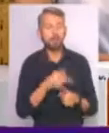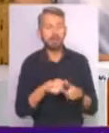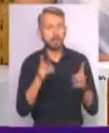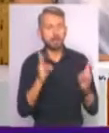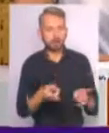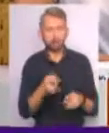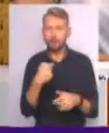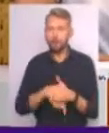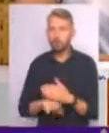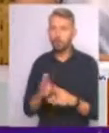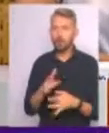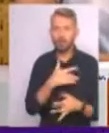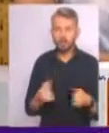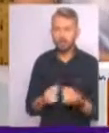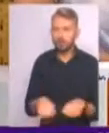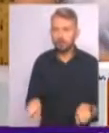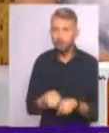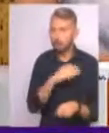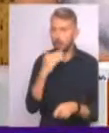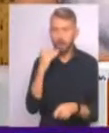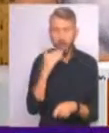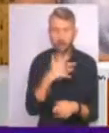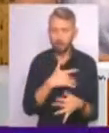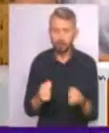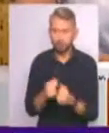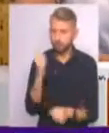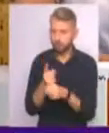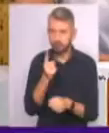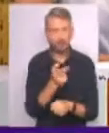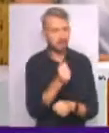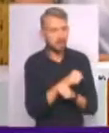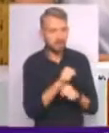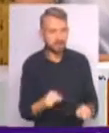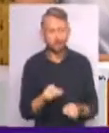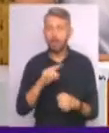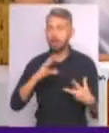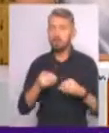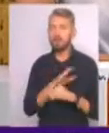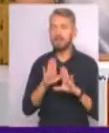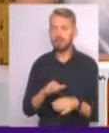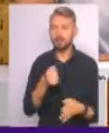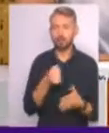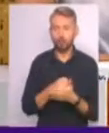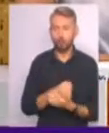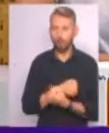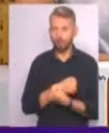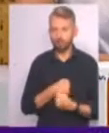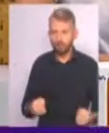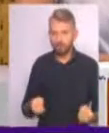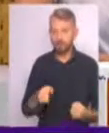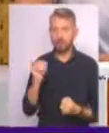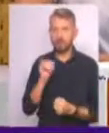Тобто категорично, в такій кількості це абсолютно категорично. І вона приведе не тільки до ожиріння